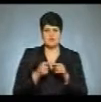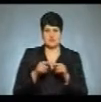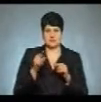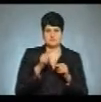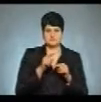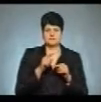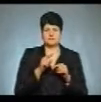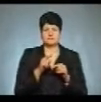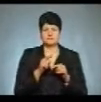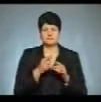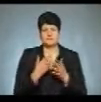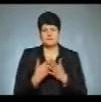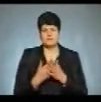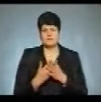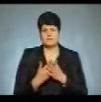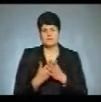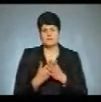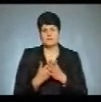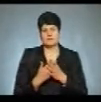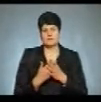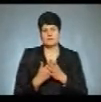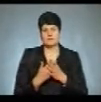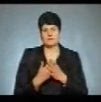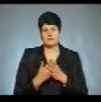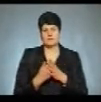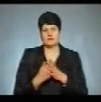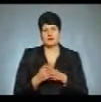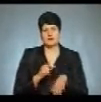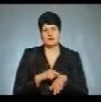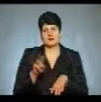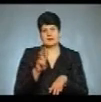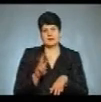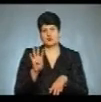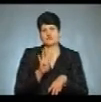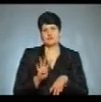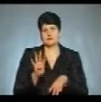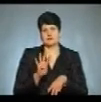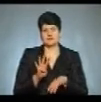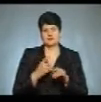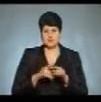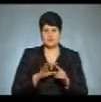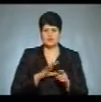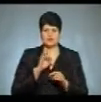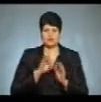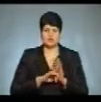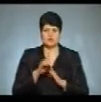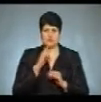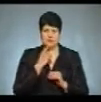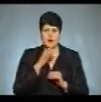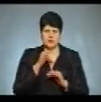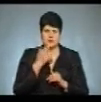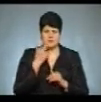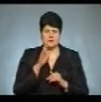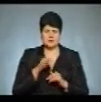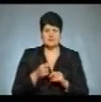балки, приблизно годин так 3, може, годинки 4. То спочатку було важко, але потім вже звик. Зараз